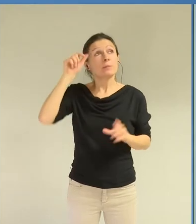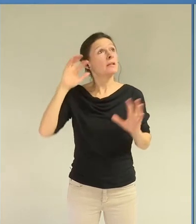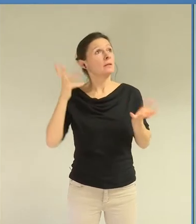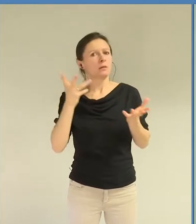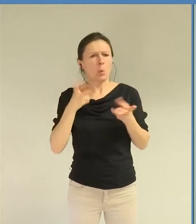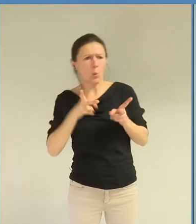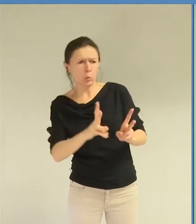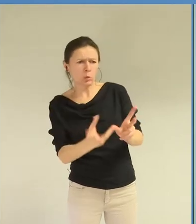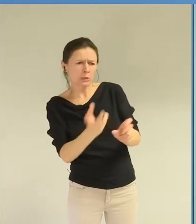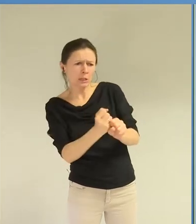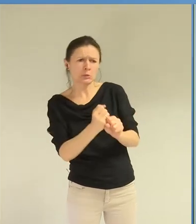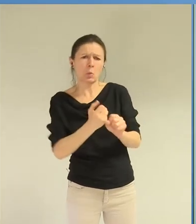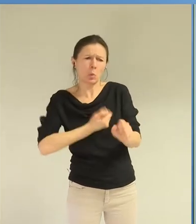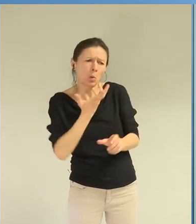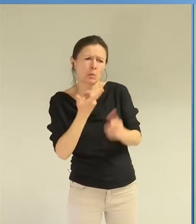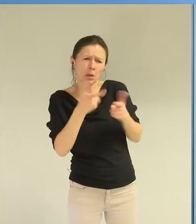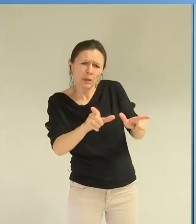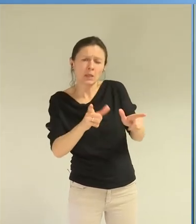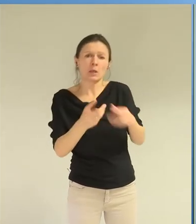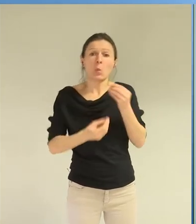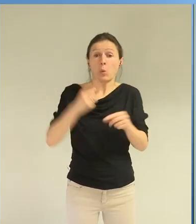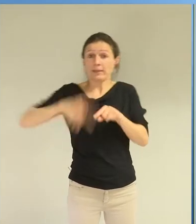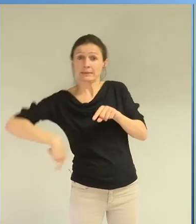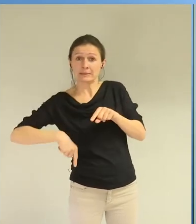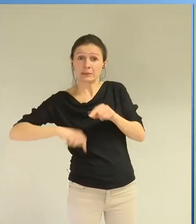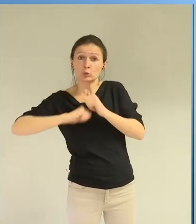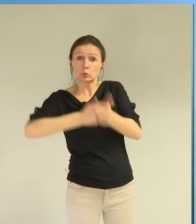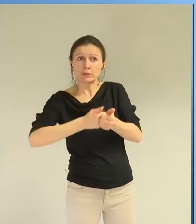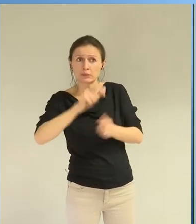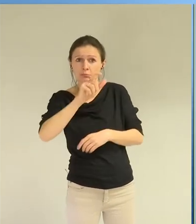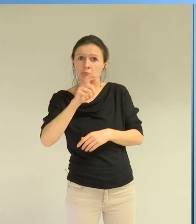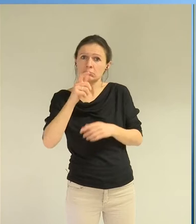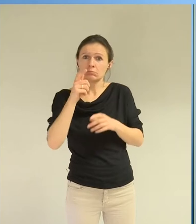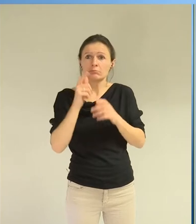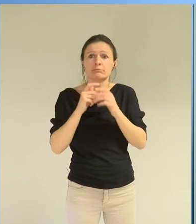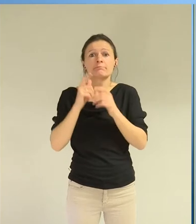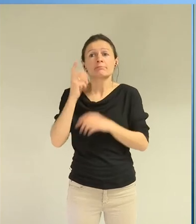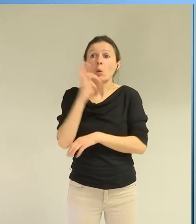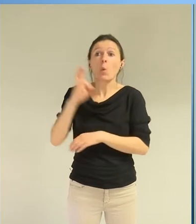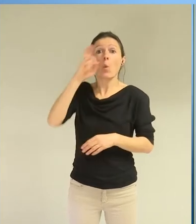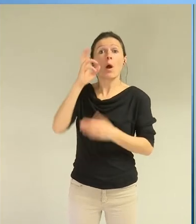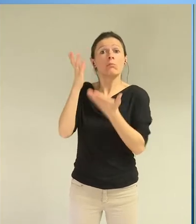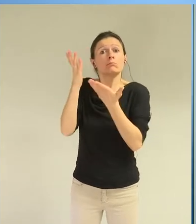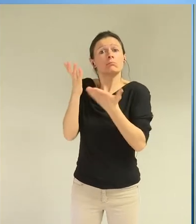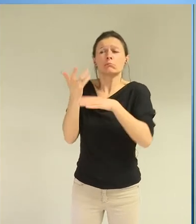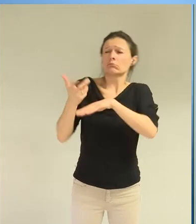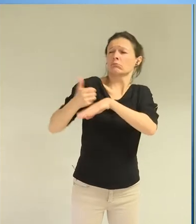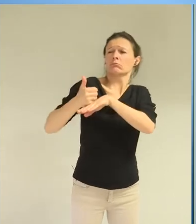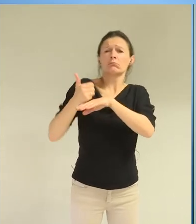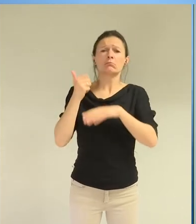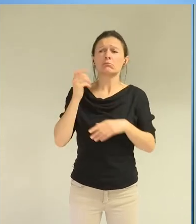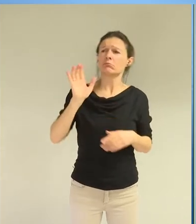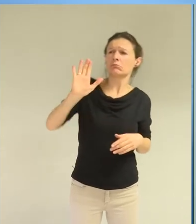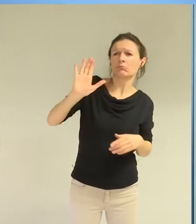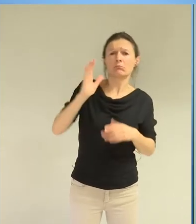création une expression une prise de parole ça n'est pas la personnalité du souverain son bon vouloir son humeur du moment nous ne sommes